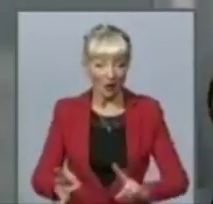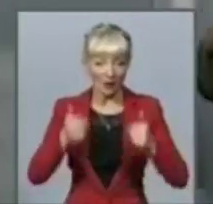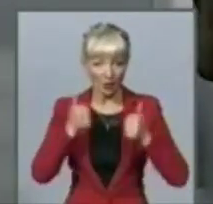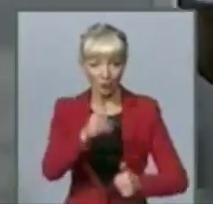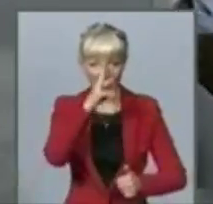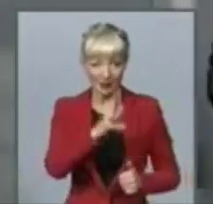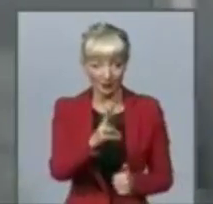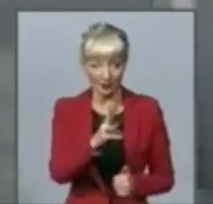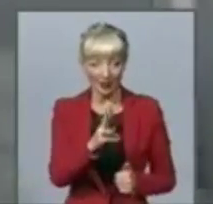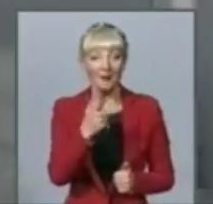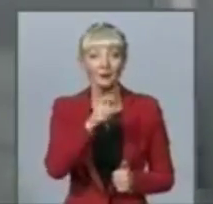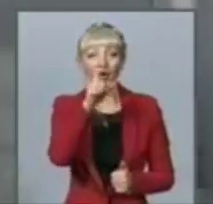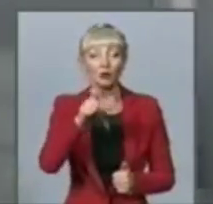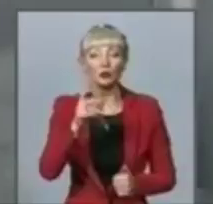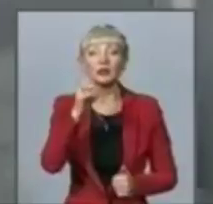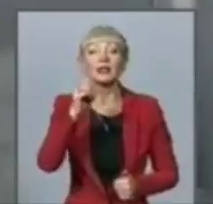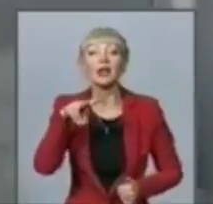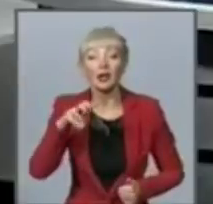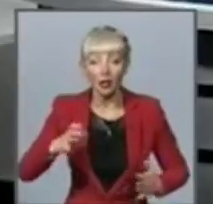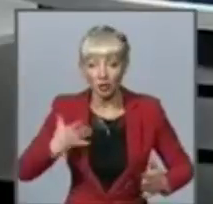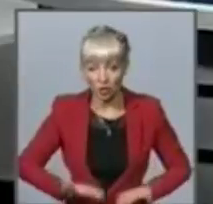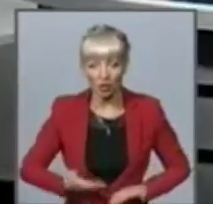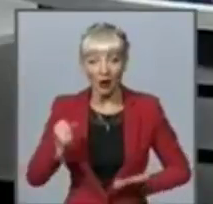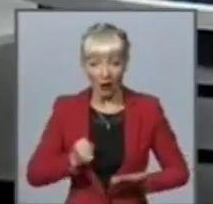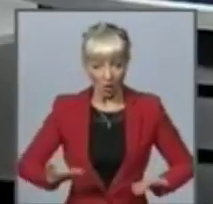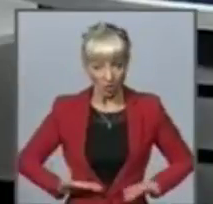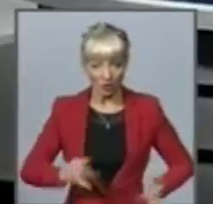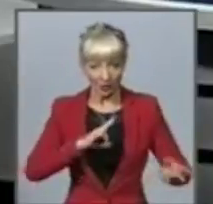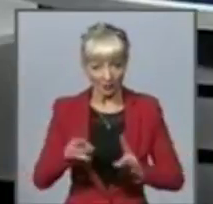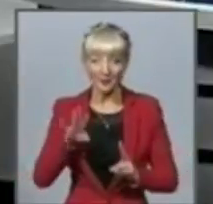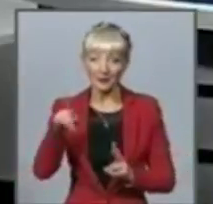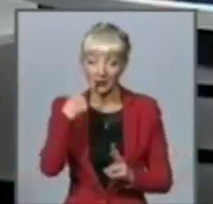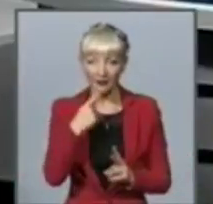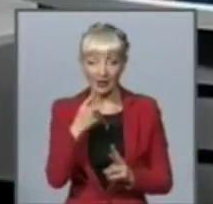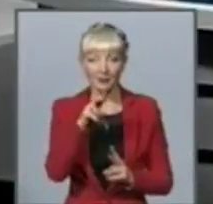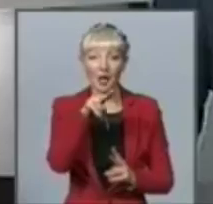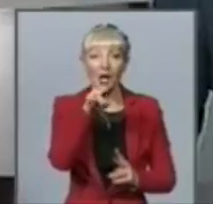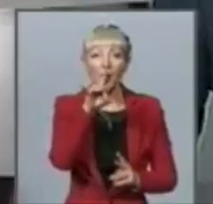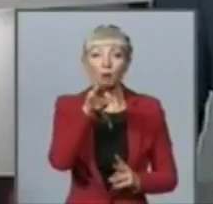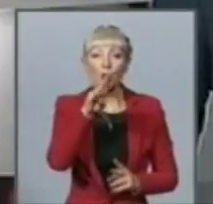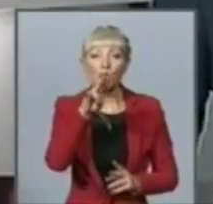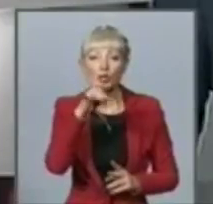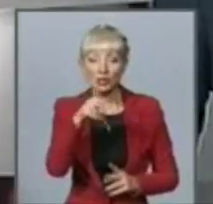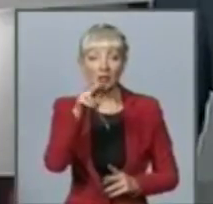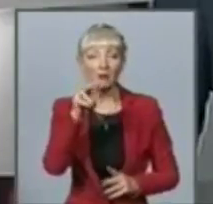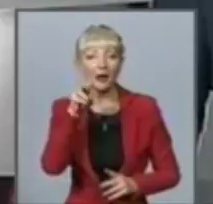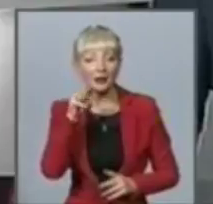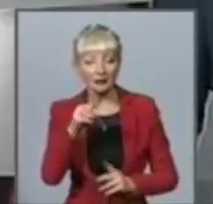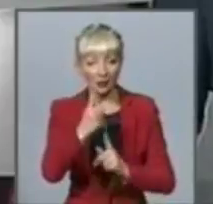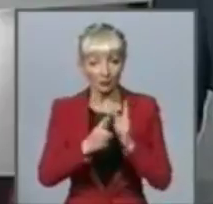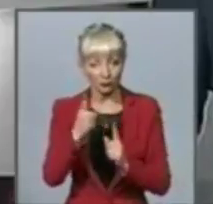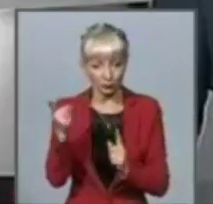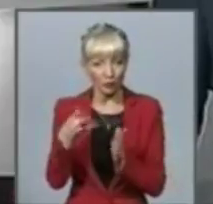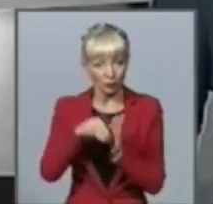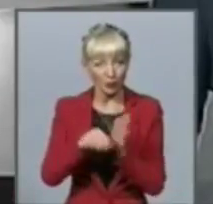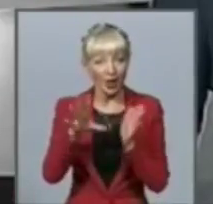яку люди можуть не виживати, а жити. Промисловий пакет реформ, ви неодноразово про це сказали, туди входить цей металургійний закон. Як